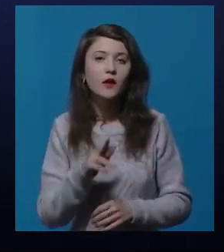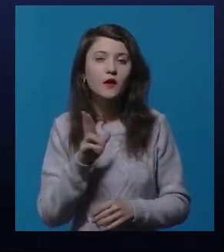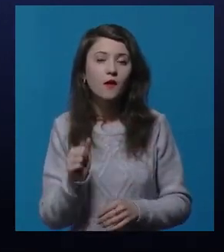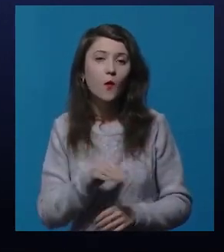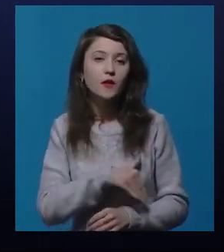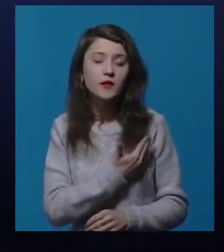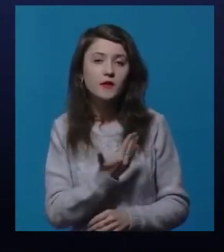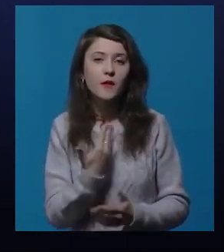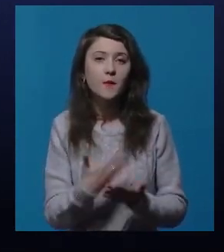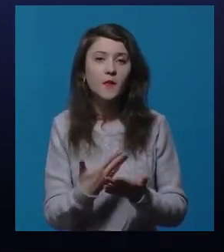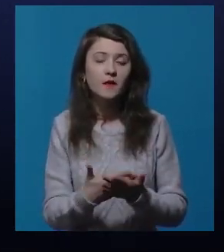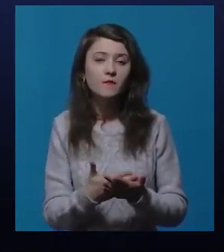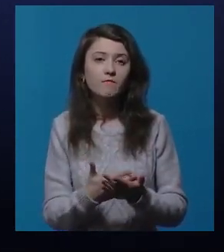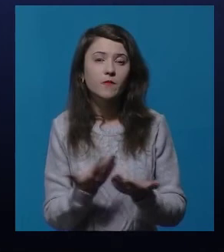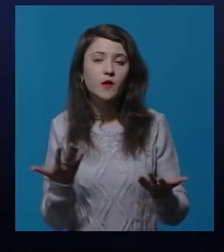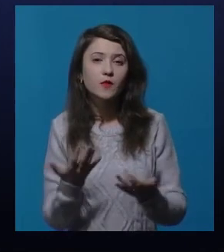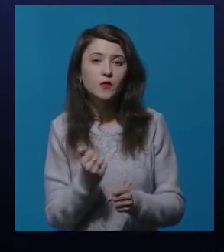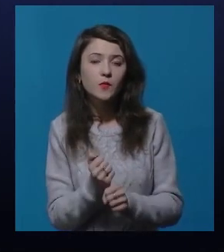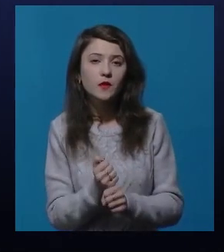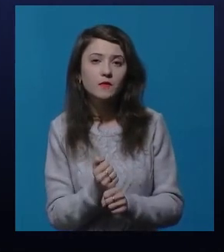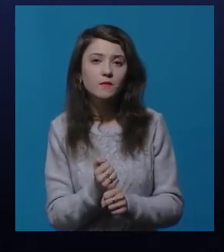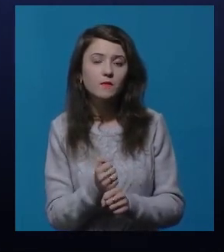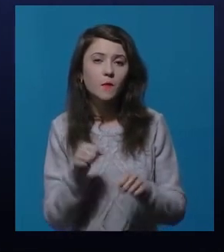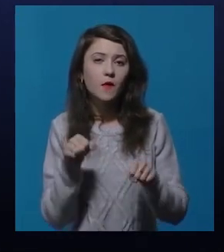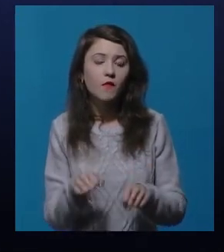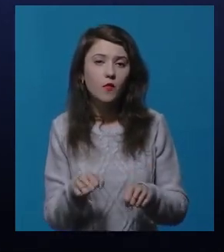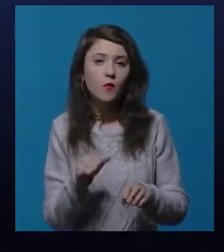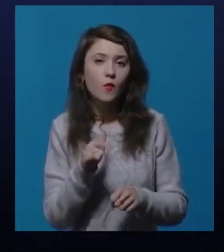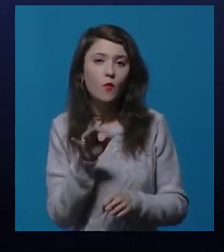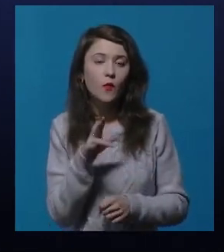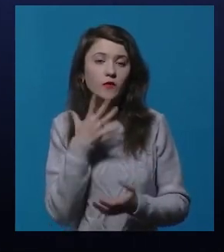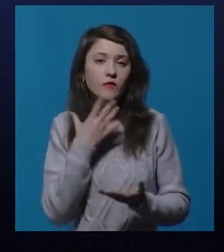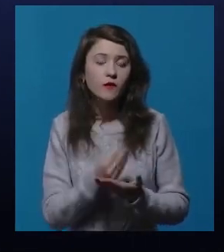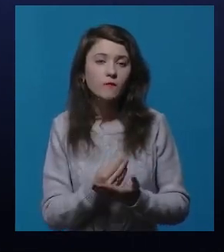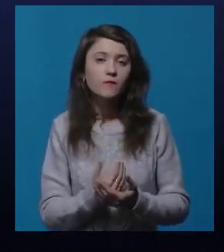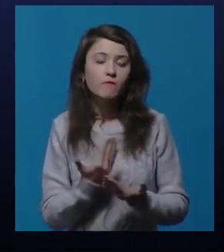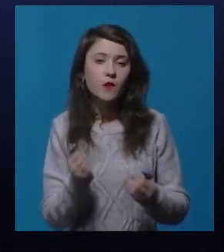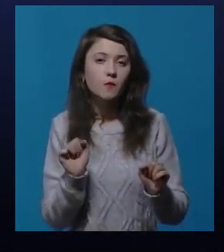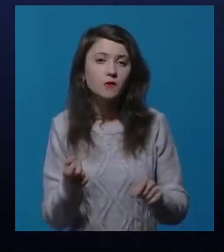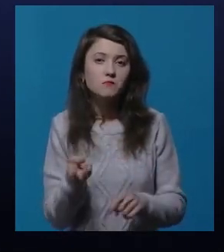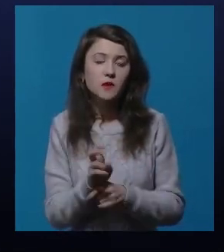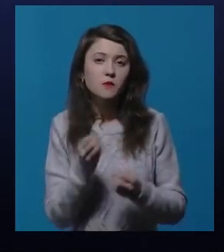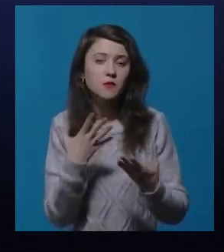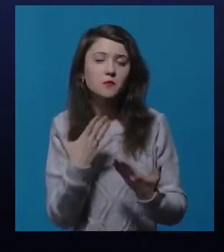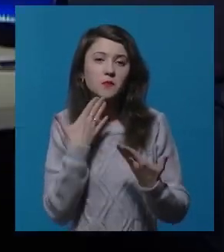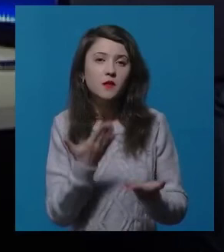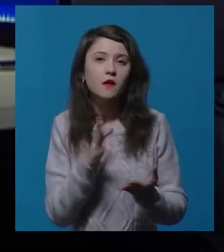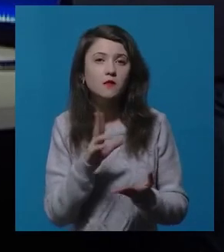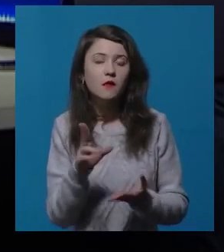хотіла, наприклад, чинити якусь цивільну правову угоду зі своєю власністю, вона може прийти і просто